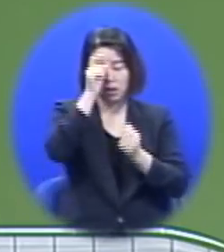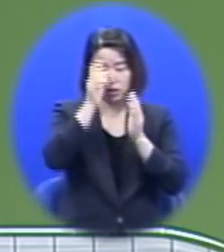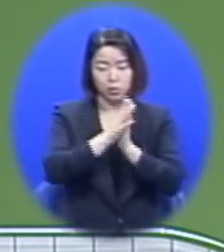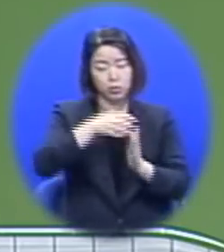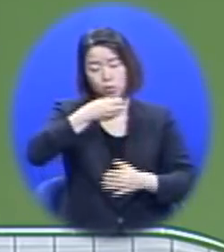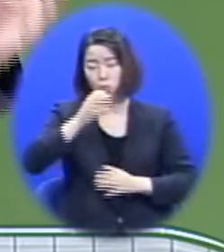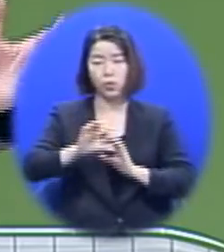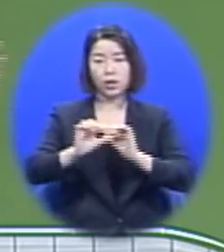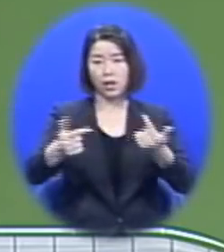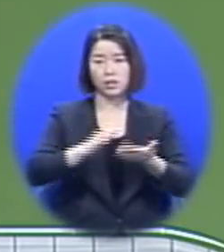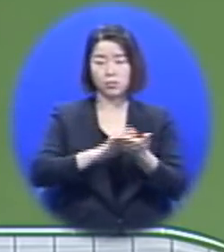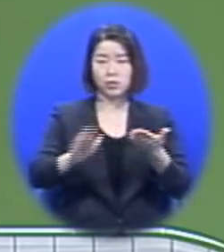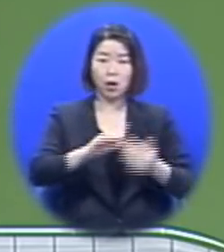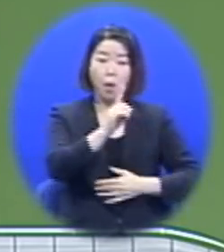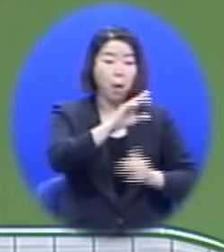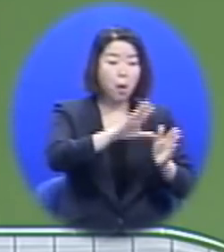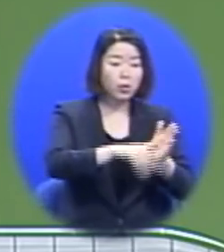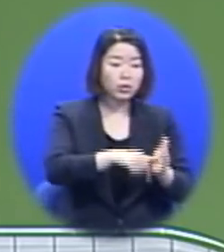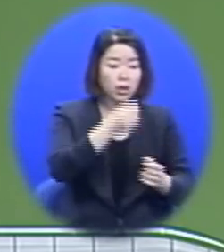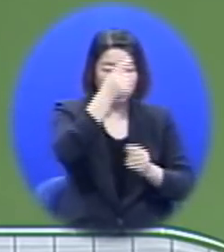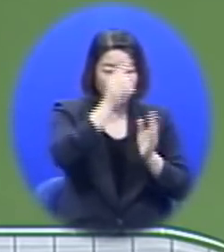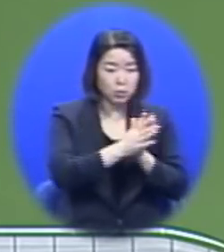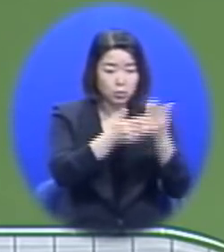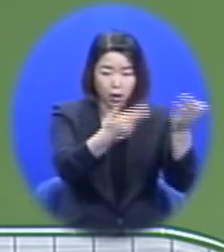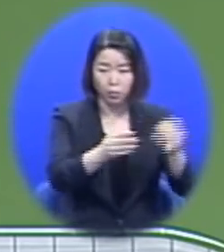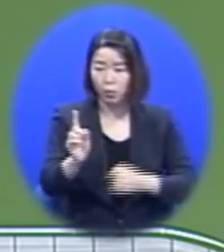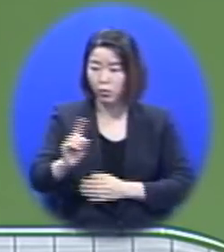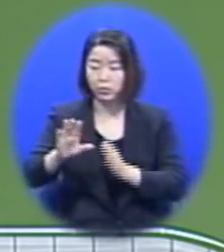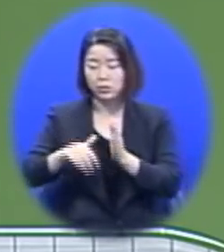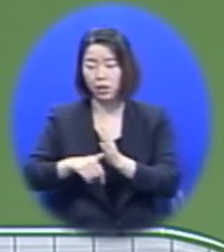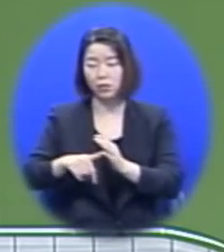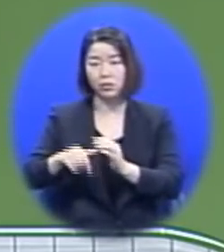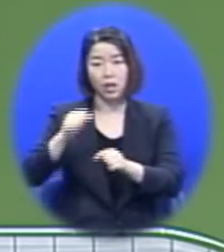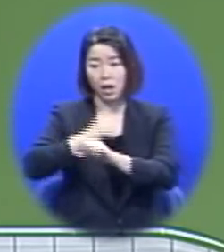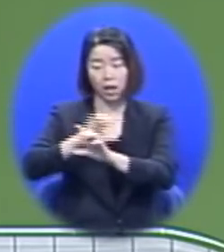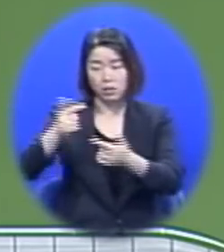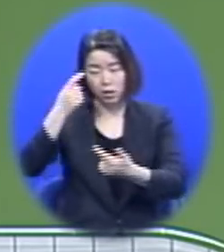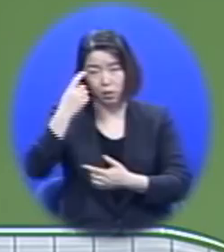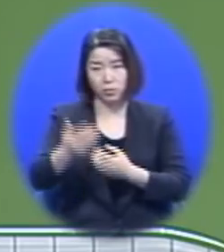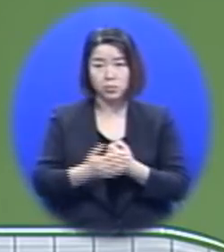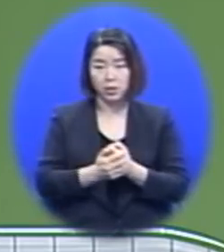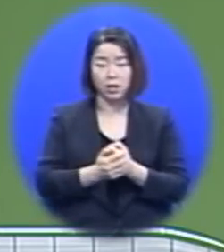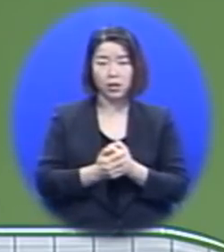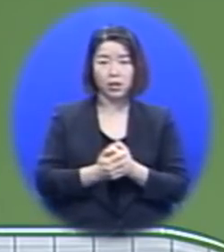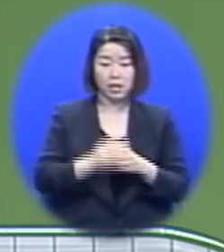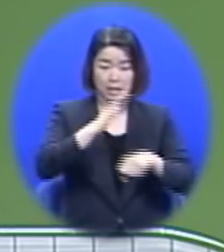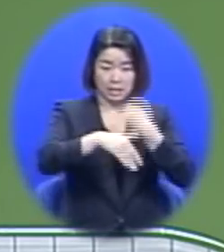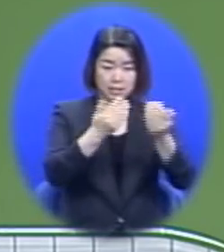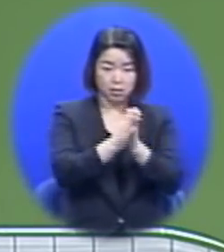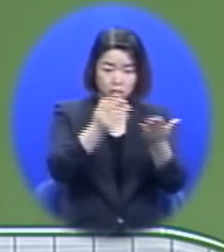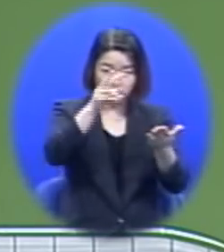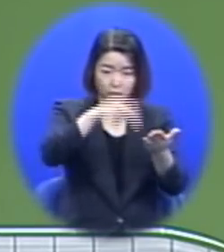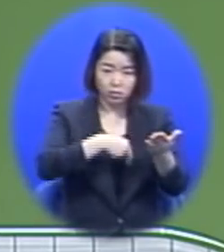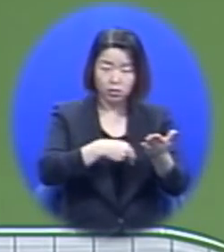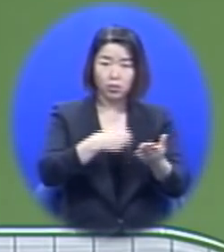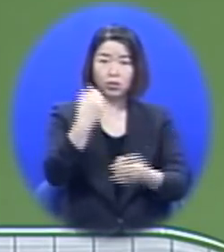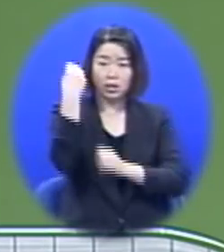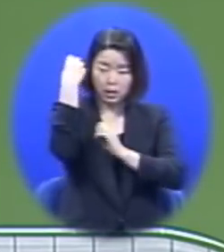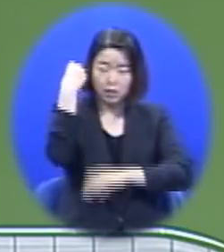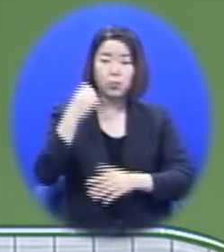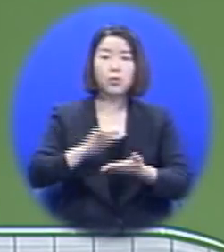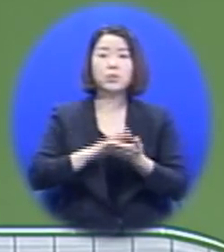있습니까? 어느 때는 기도하고 어느 때는 기도 안 합니까? 성경 읽는 거 유행이에요, 유행 아니에요? 그건